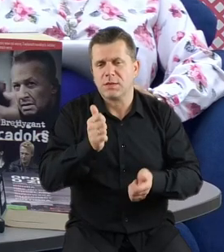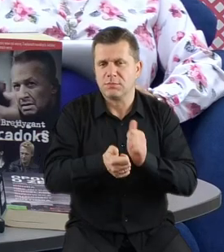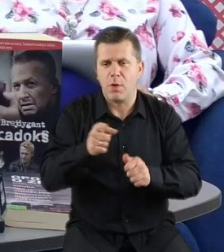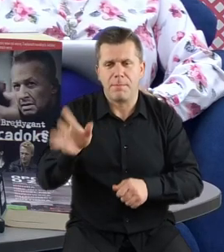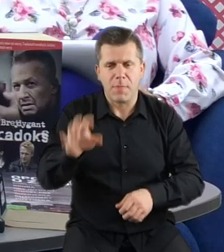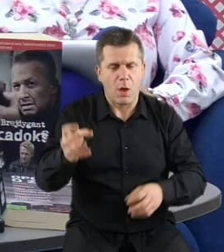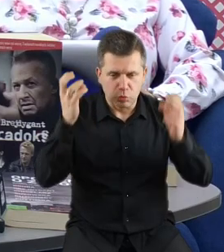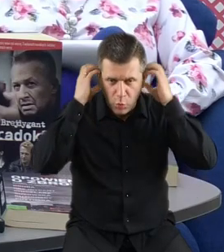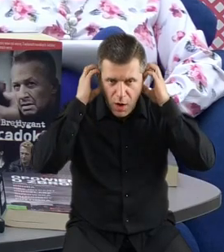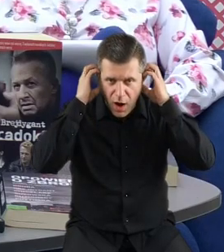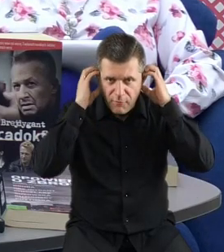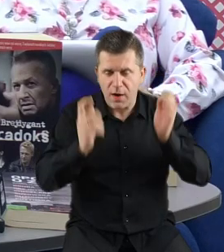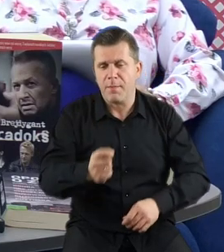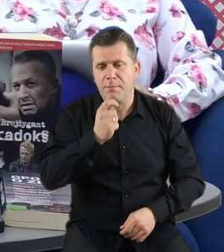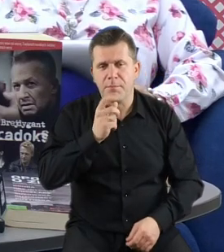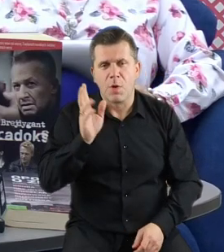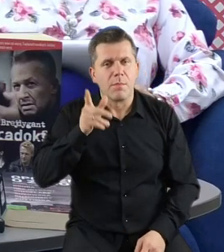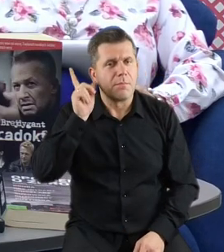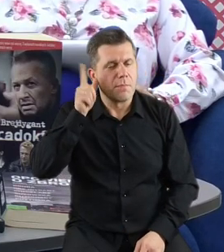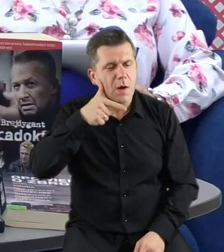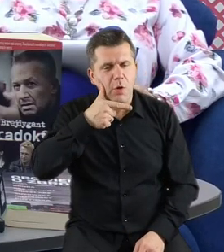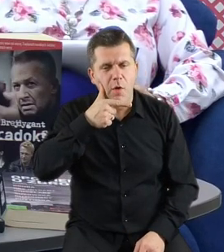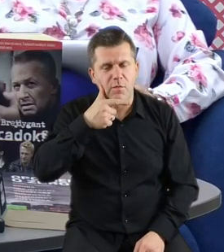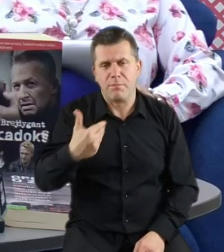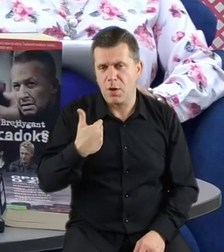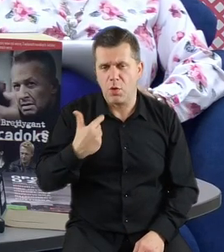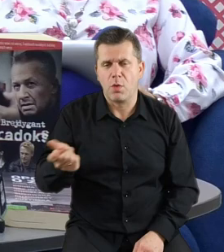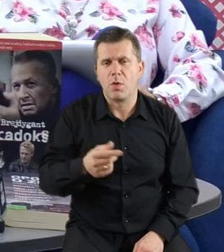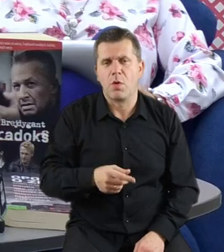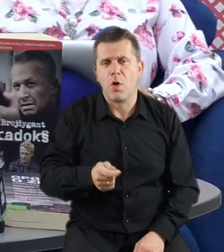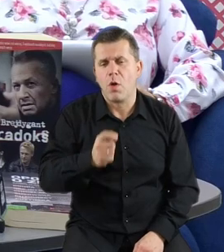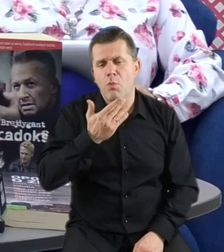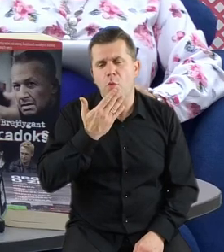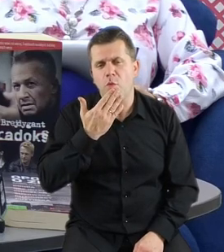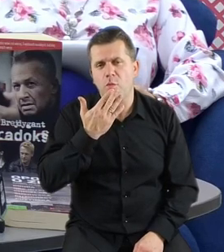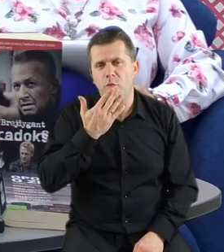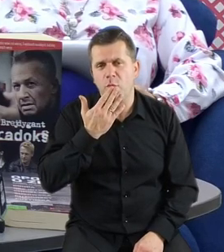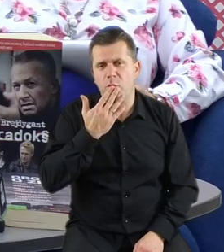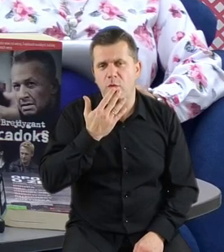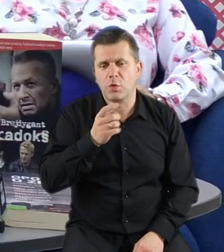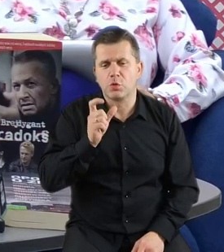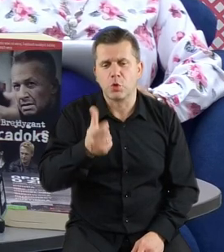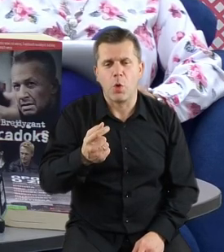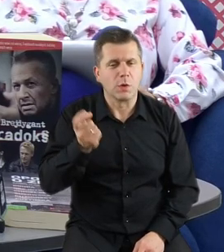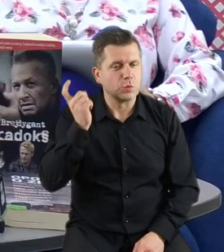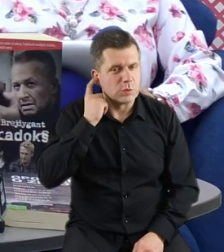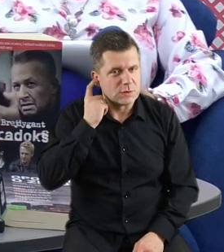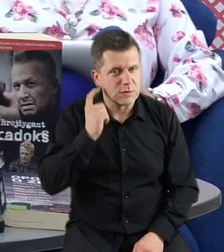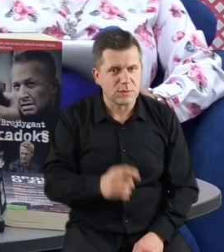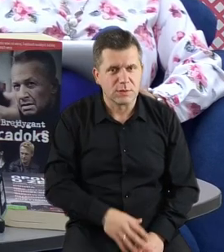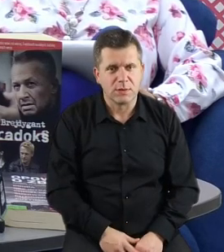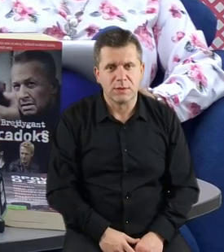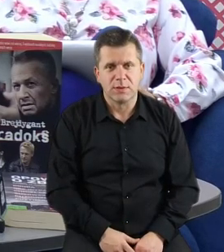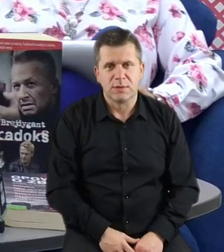sportowy, on miał słuchawki na uszach i mikrofon, który był podłączony do tych słuchawek, więc komentator mówi to, co